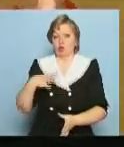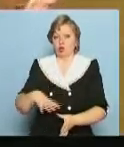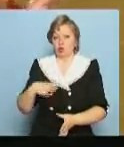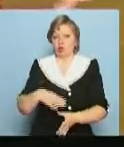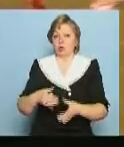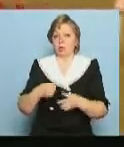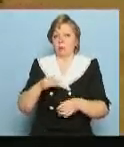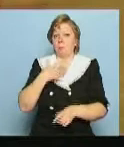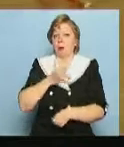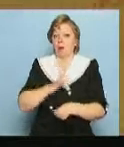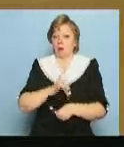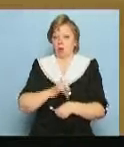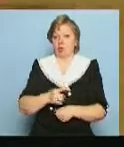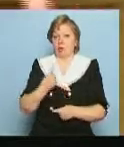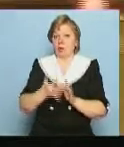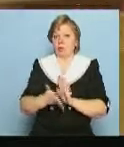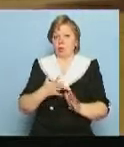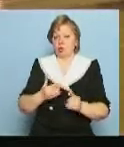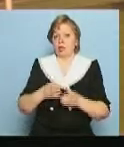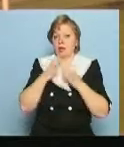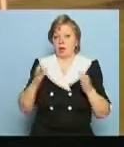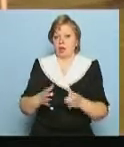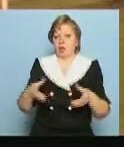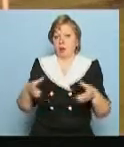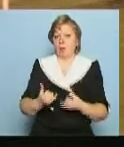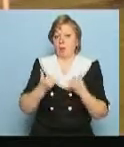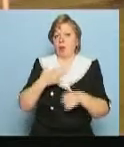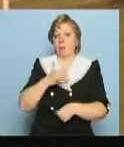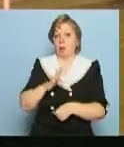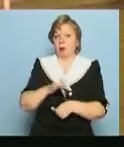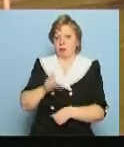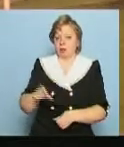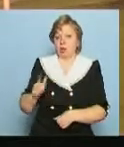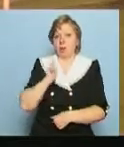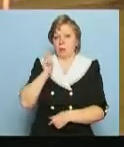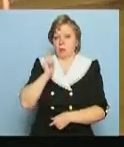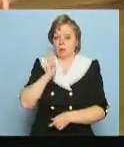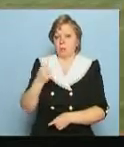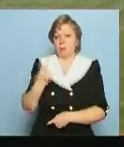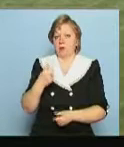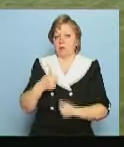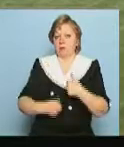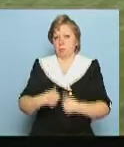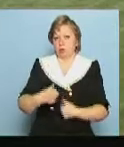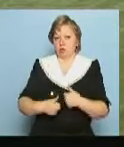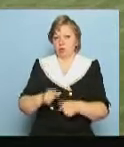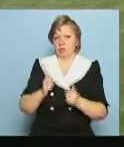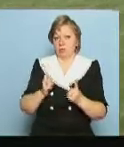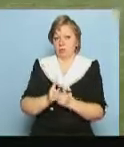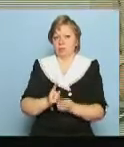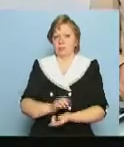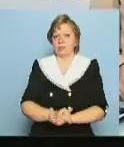команду сохранили для них. Первый из оставшихся решающих матчей состоится уже послезавтра. Альбина Гареева, Андрей Бусыгин, телеканал «Моя